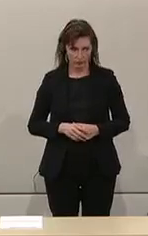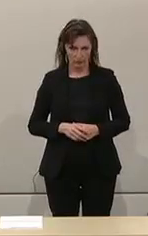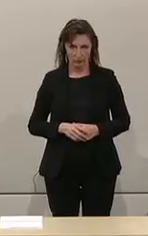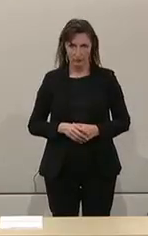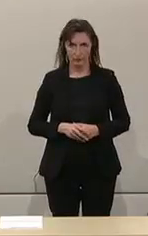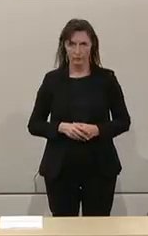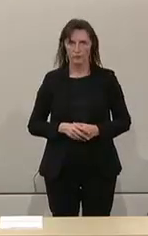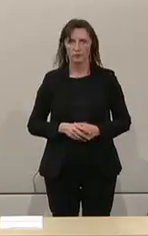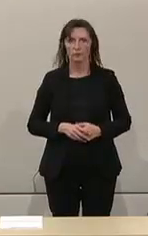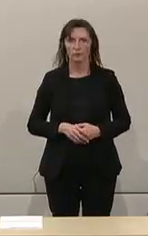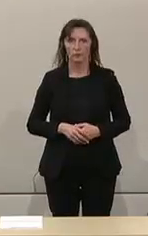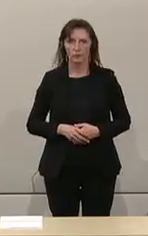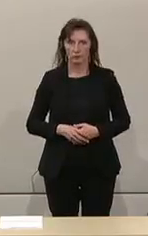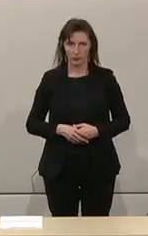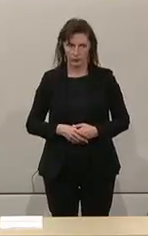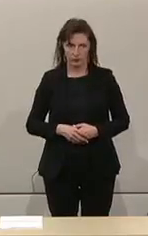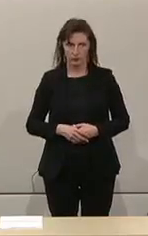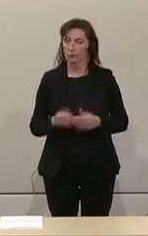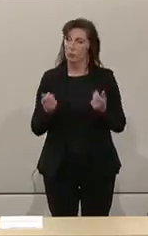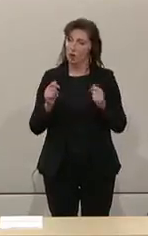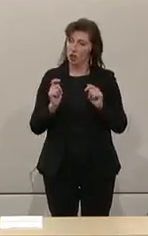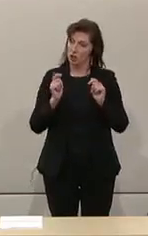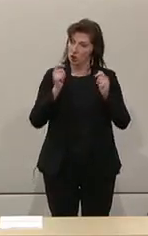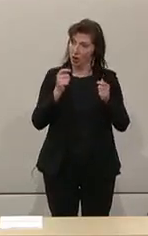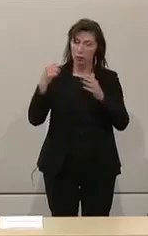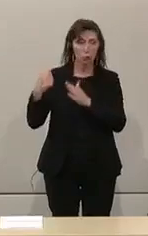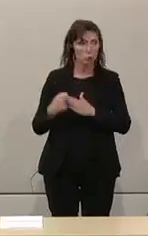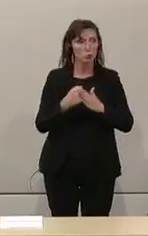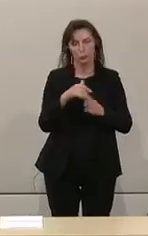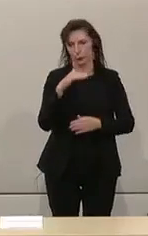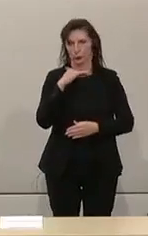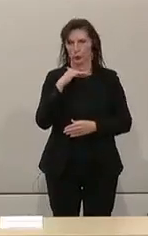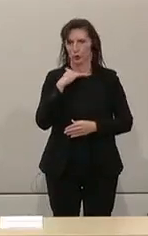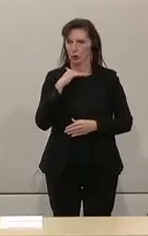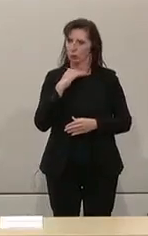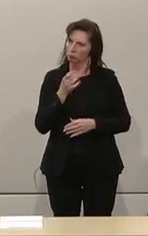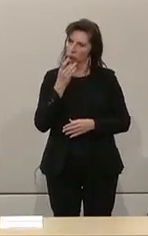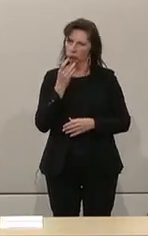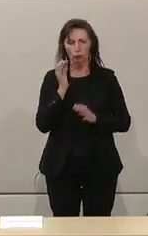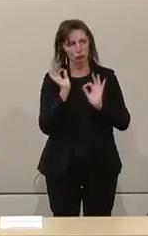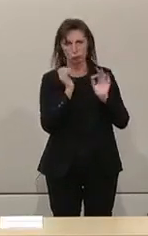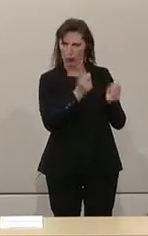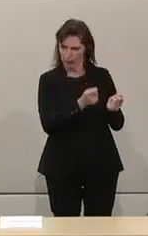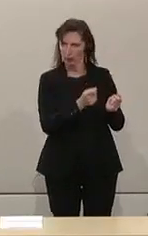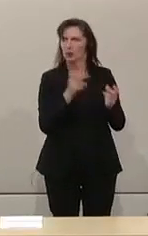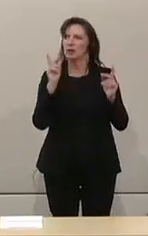Hubert Fuchs, der Finanzsprecher der FPÖ, fordert die Abschaffung der kalten Progression. Die FPÖ bringt dazu einen Antrag ein.